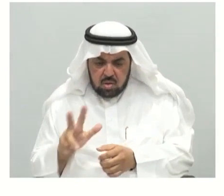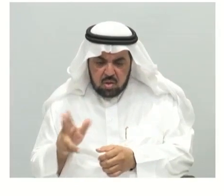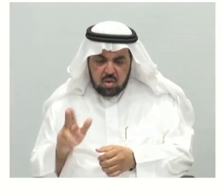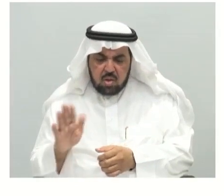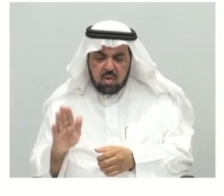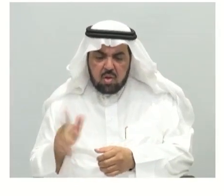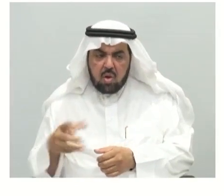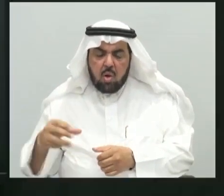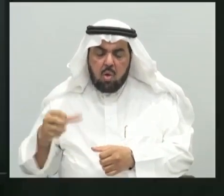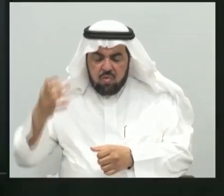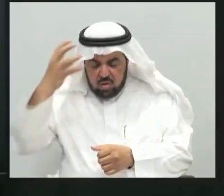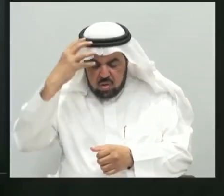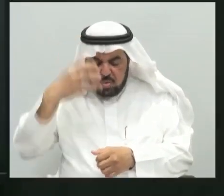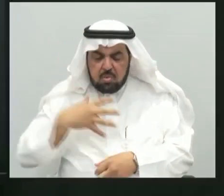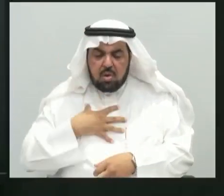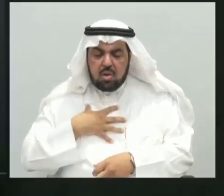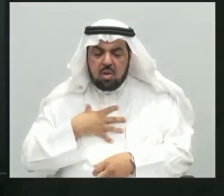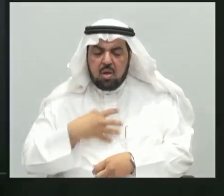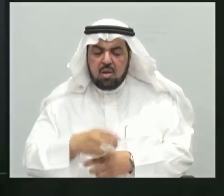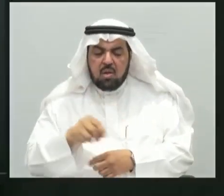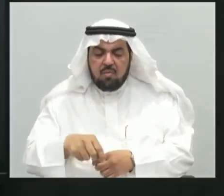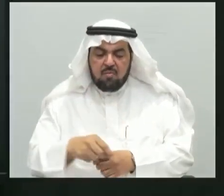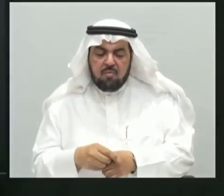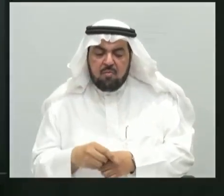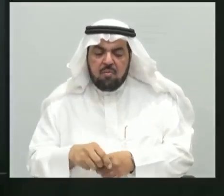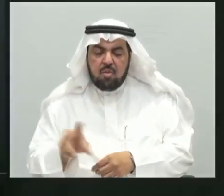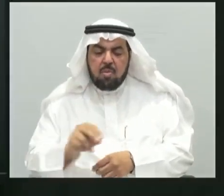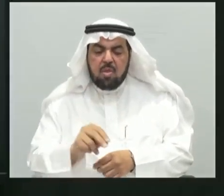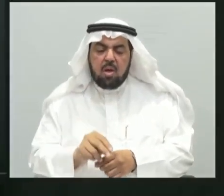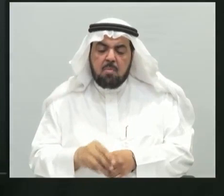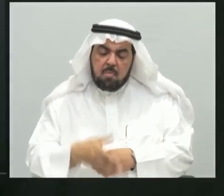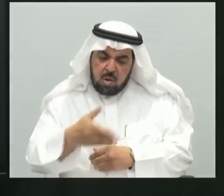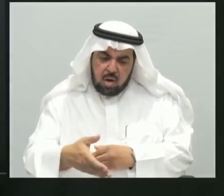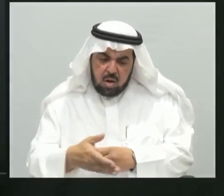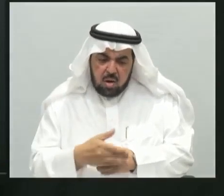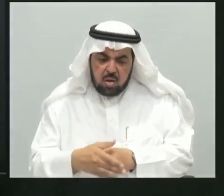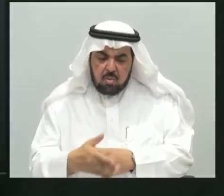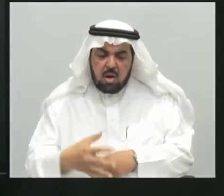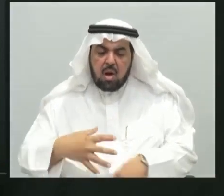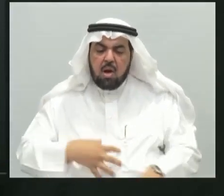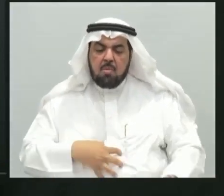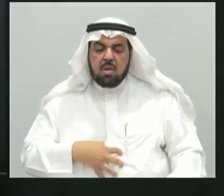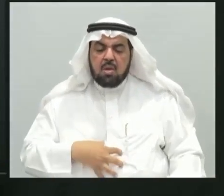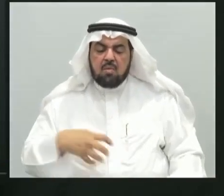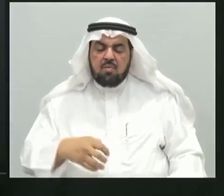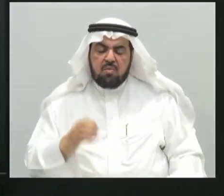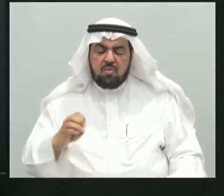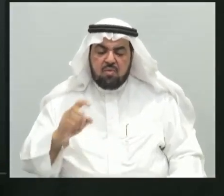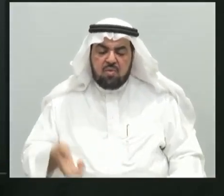الراس بالنسبه للصدر في السرعوف والذي يكون والذي يتكون جسمه من ثلاث مناطق نلاحظ ما